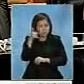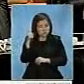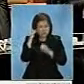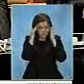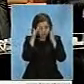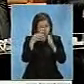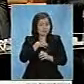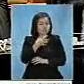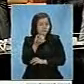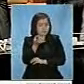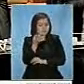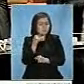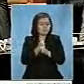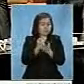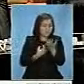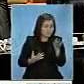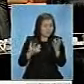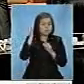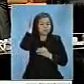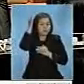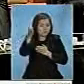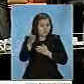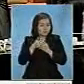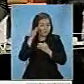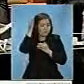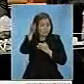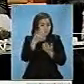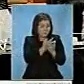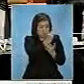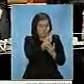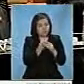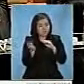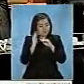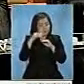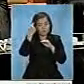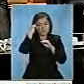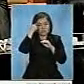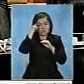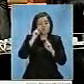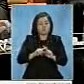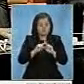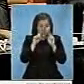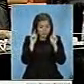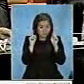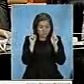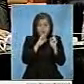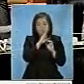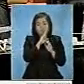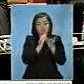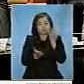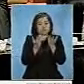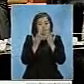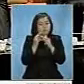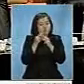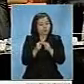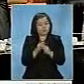ใจที่จะดำเนินการในอนาคตพี่จะต้องกู้เพิ่มขึ้นหรือเปล่านะครับแต่ถ้าจะเป็นผมก็ไม่ทักท้วงนะครับผมคิดว่า